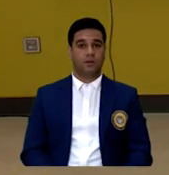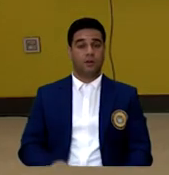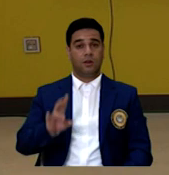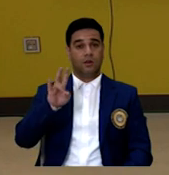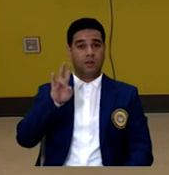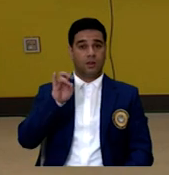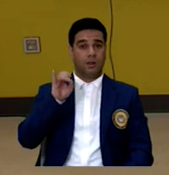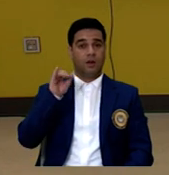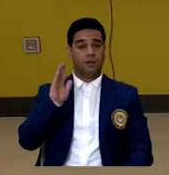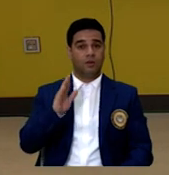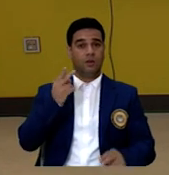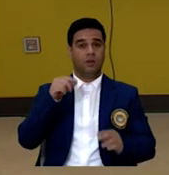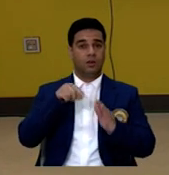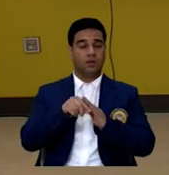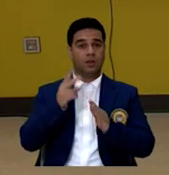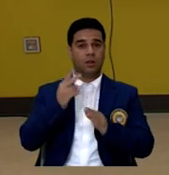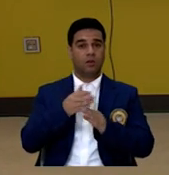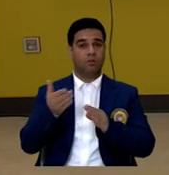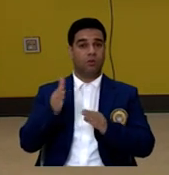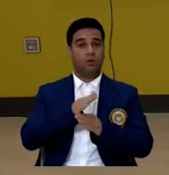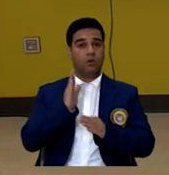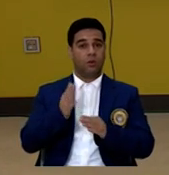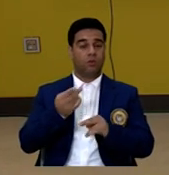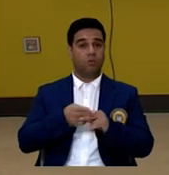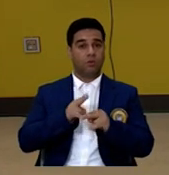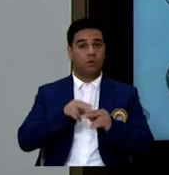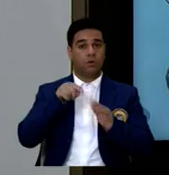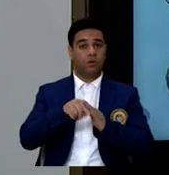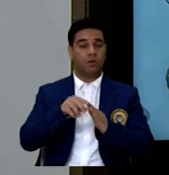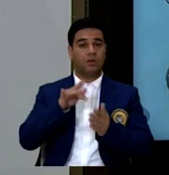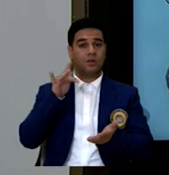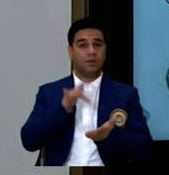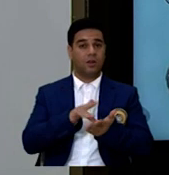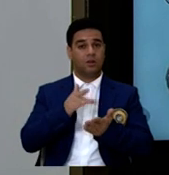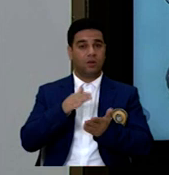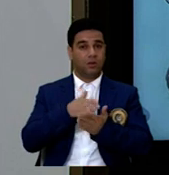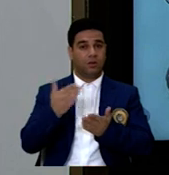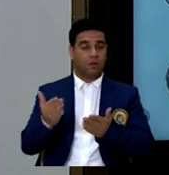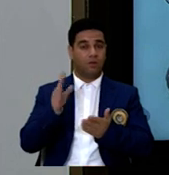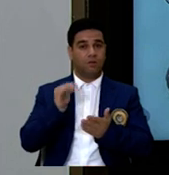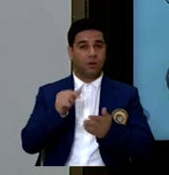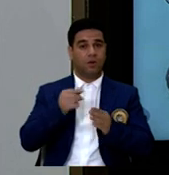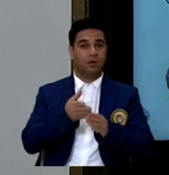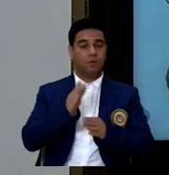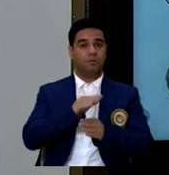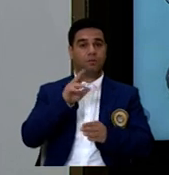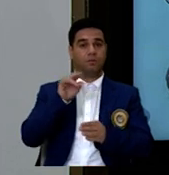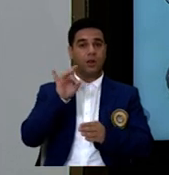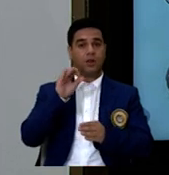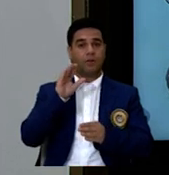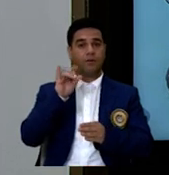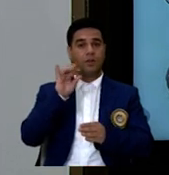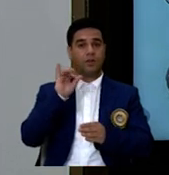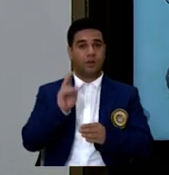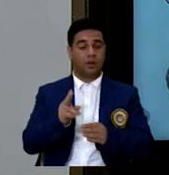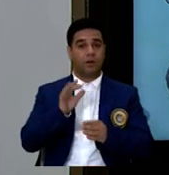Nerv sistemasini biz ikkiga bo'lib olamiz. Demak, u markaziy nerv sistemasi va periferik nerv